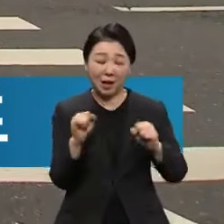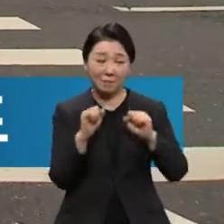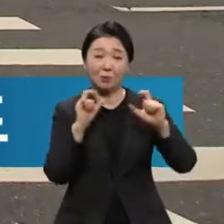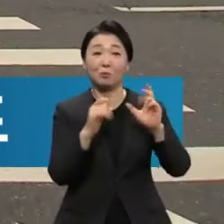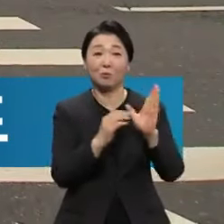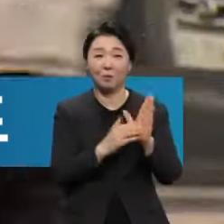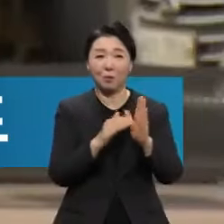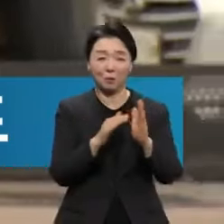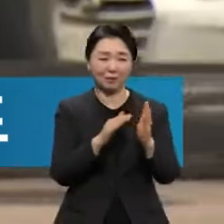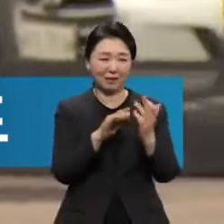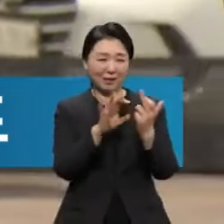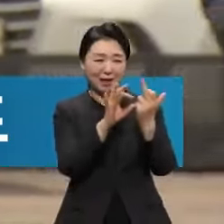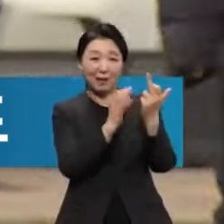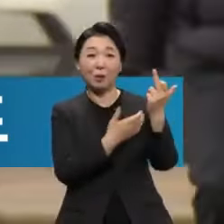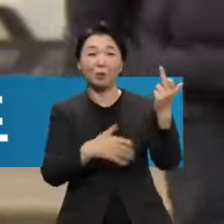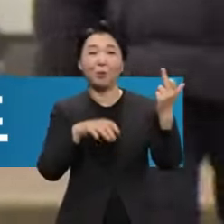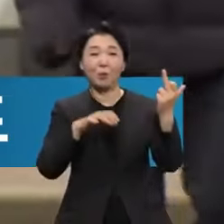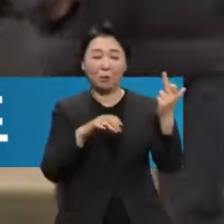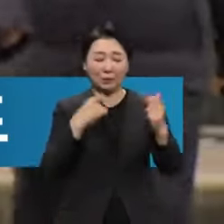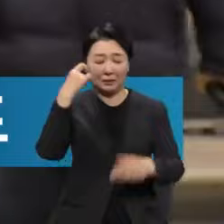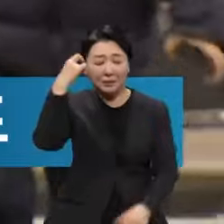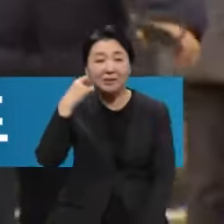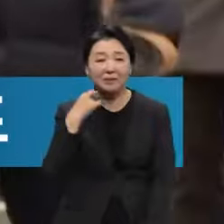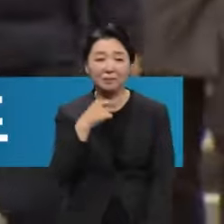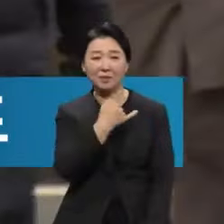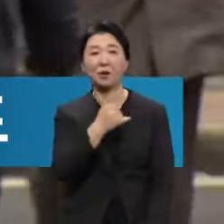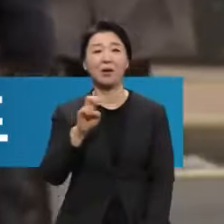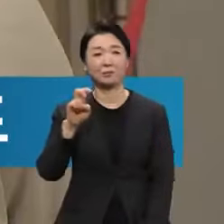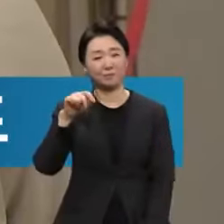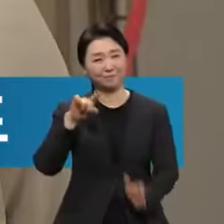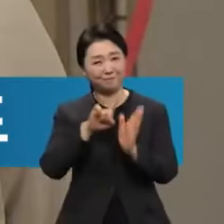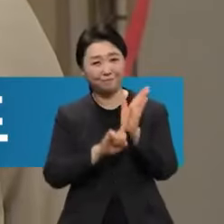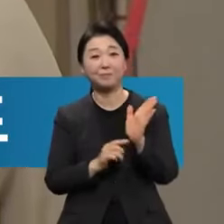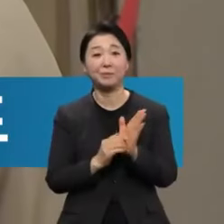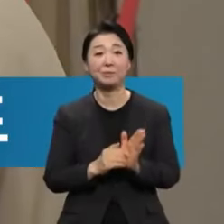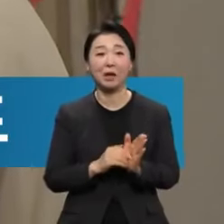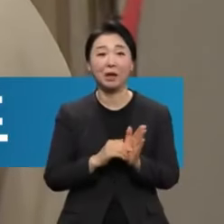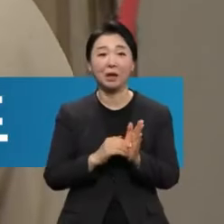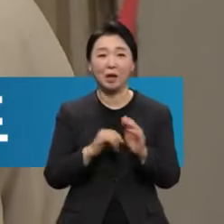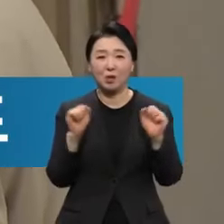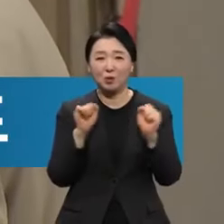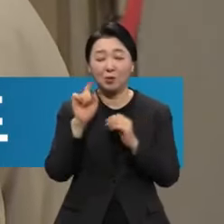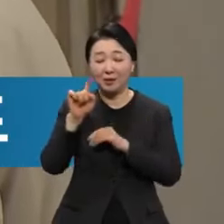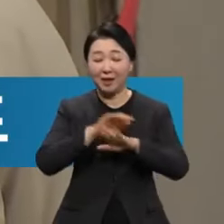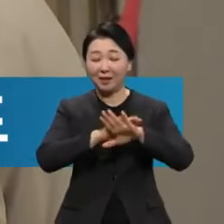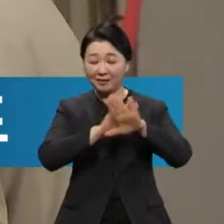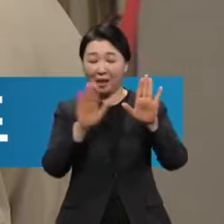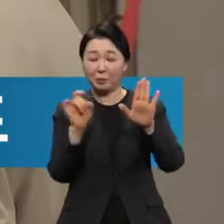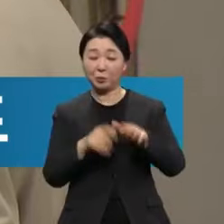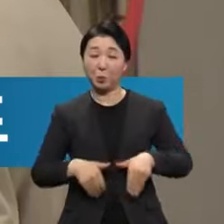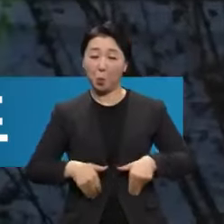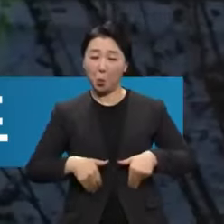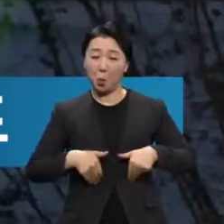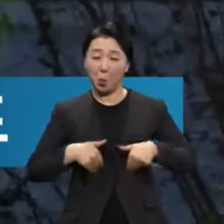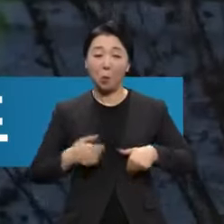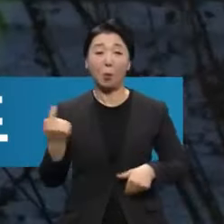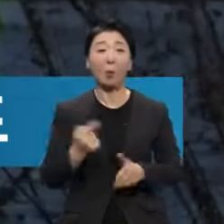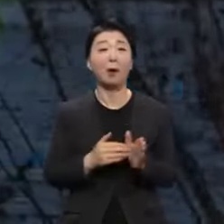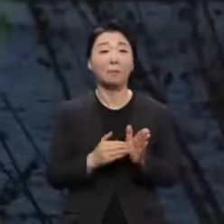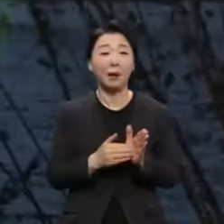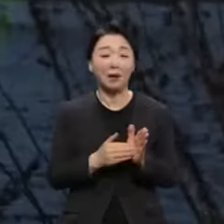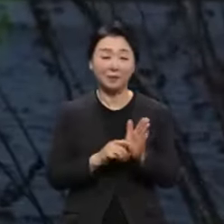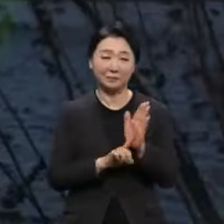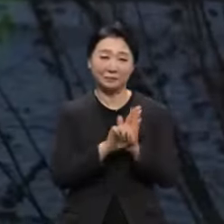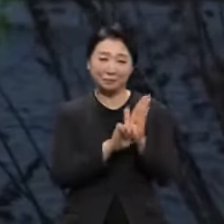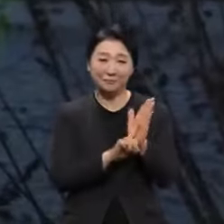대관령의 체감온도는 영하 20도까지 뚝 떨어지겠습니다 추위는 내일 낮부터 서서히 잦아드는데 일교차